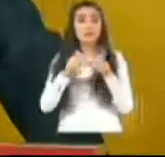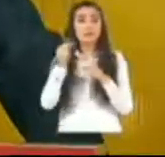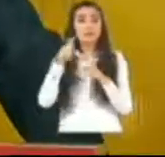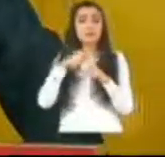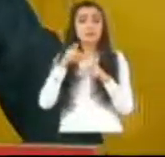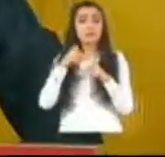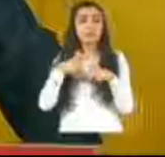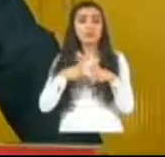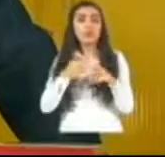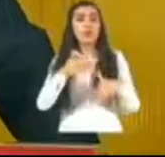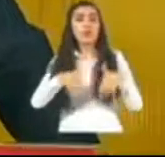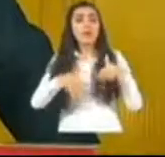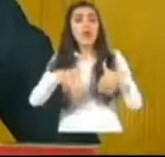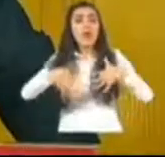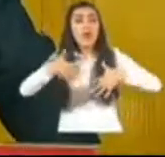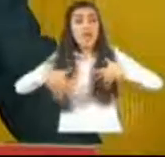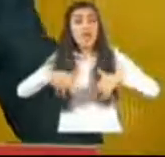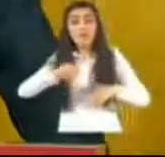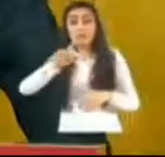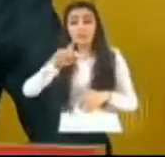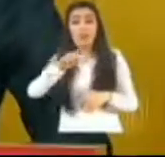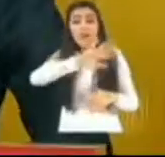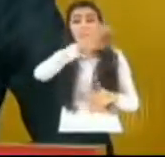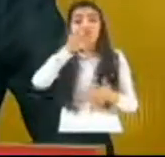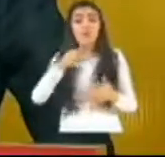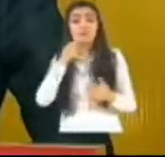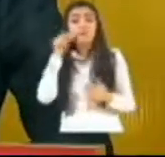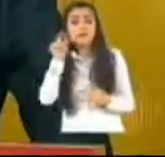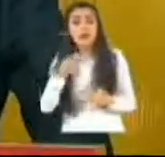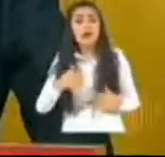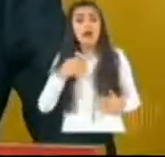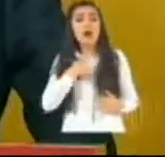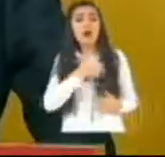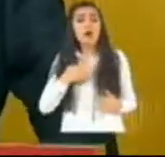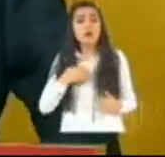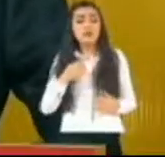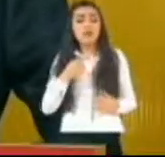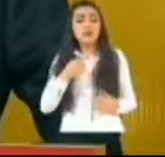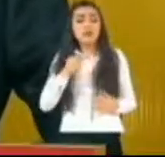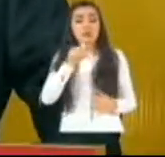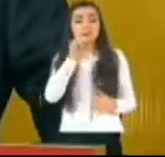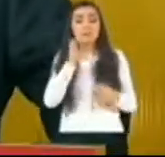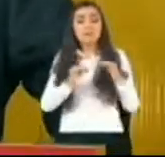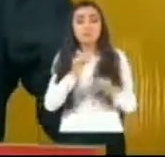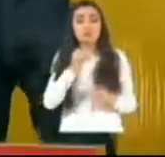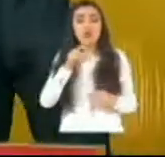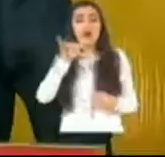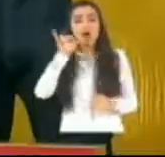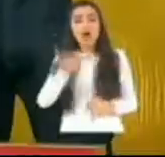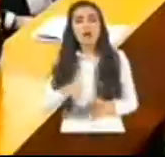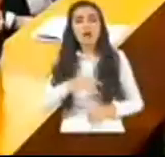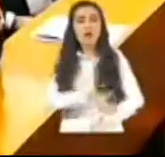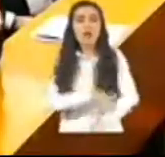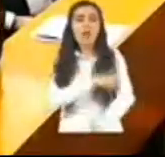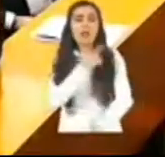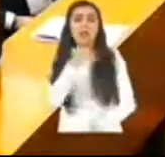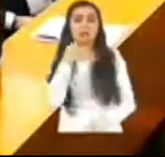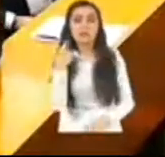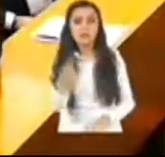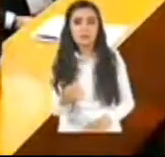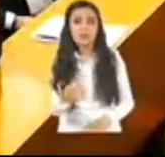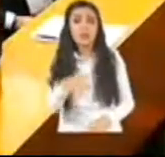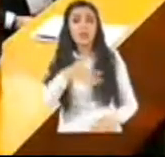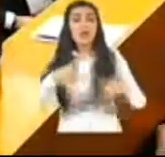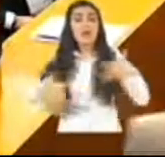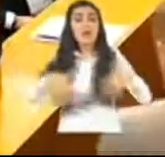olmayıp engelli bulunan her insanımızın anasının ak sütü gibi hak ve helaldir. Engelli